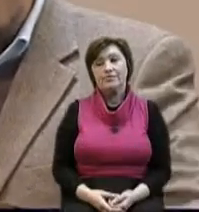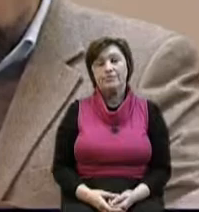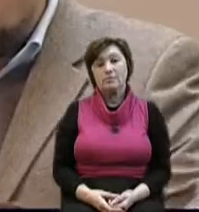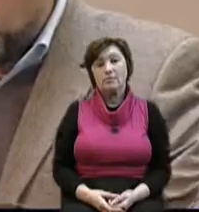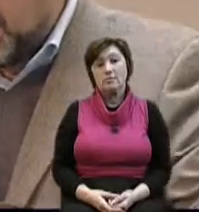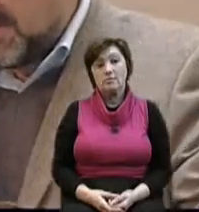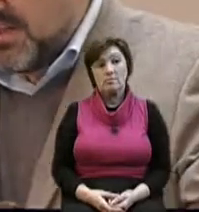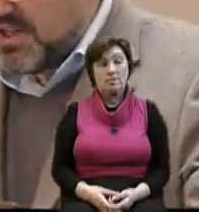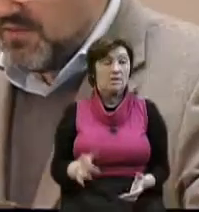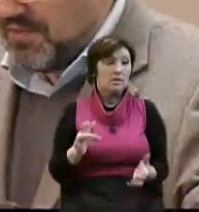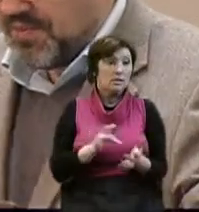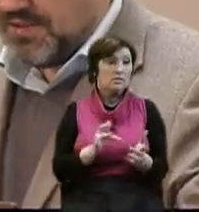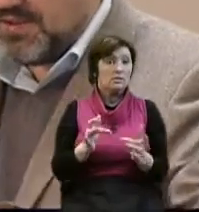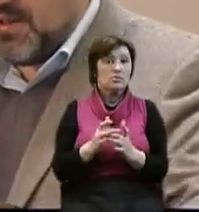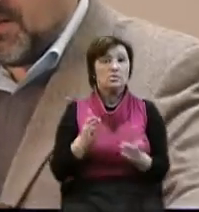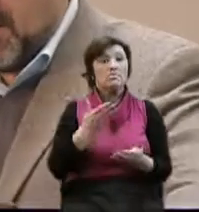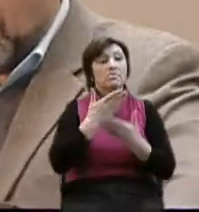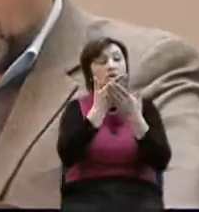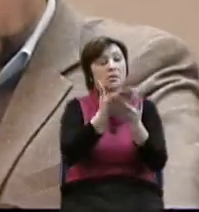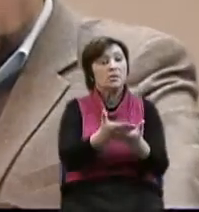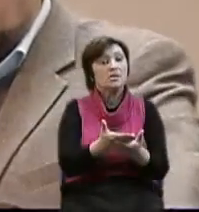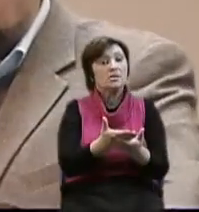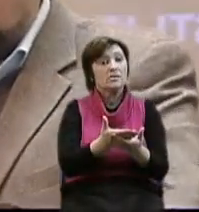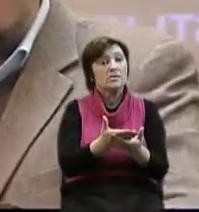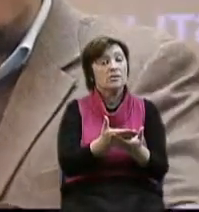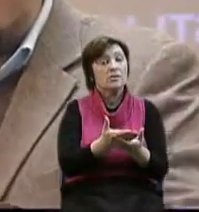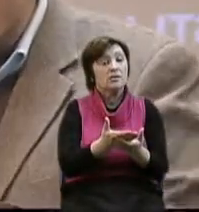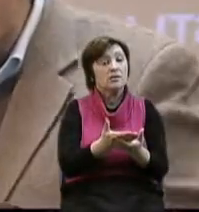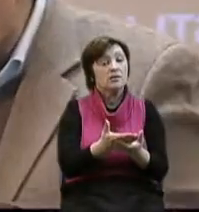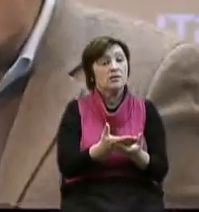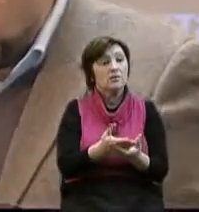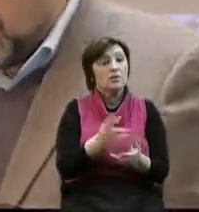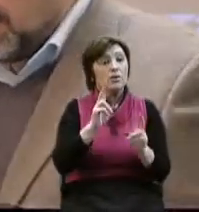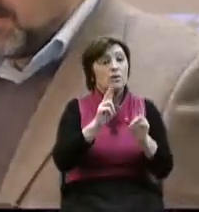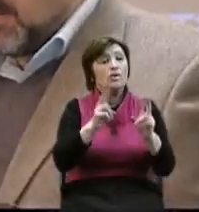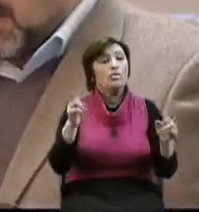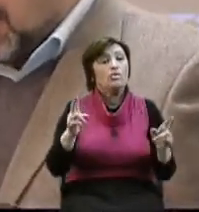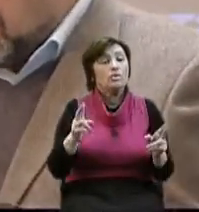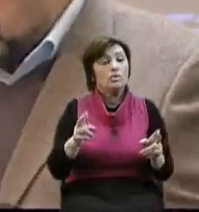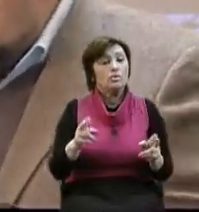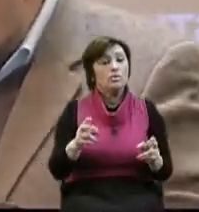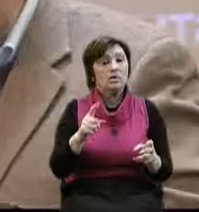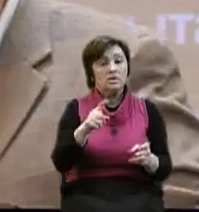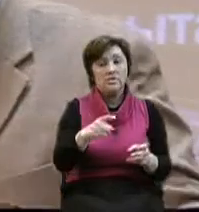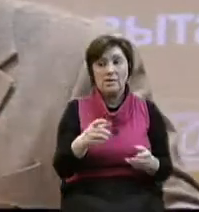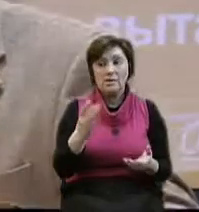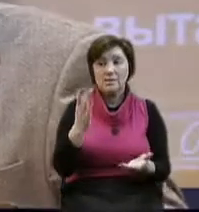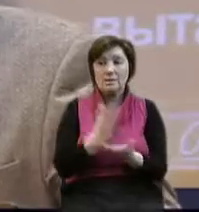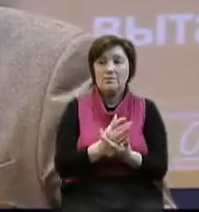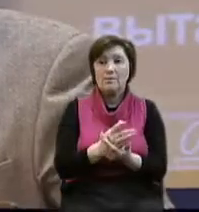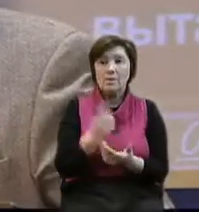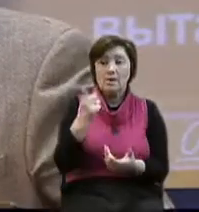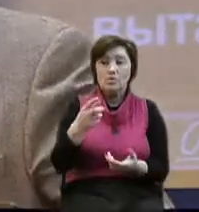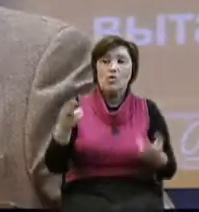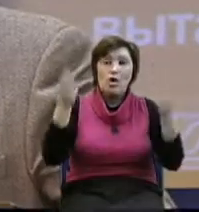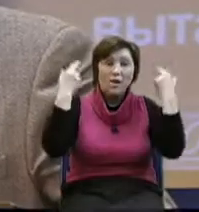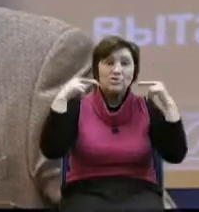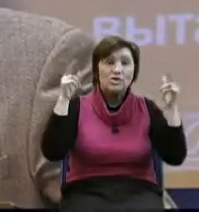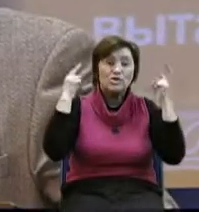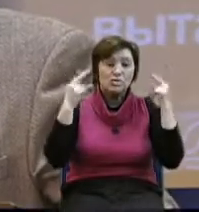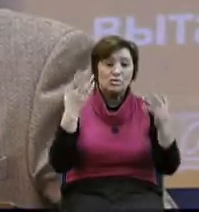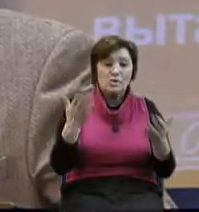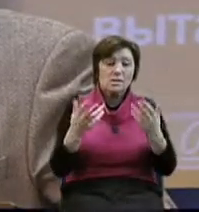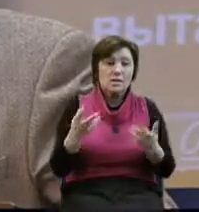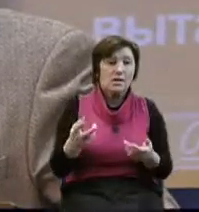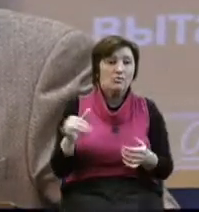Он задает им встречный вопрос. Он же сказал им, кто из вас, имея одну овцу, если она